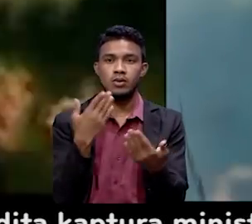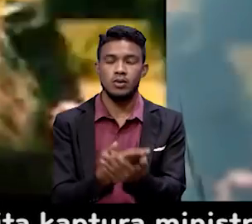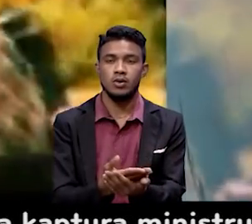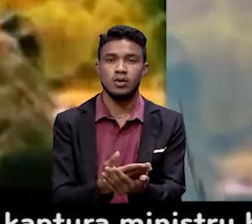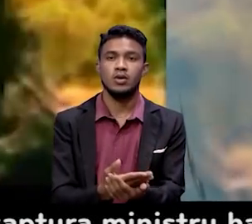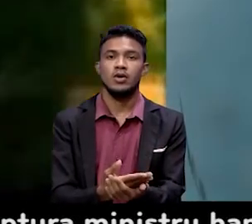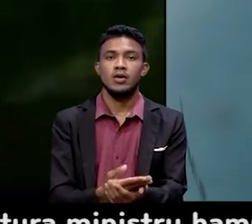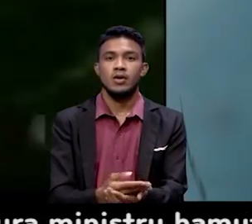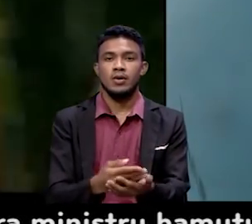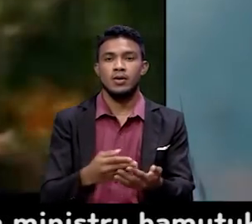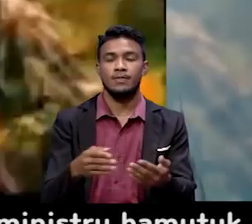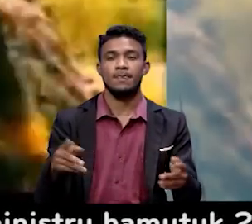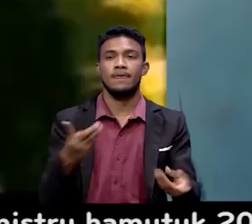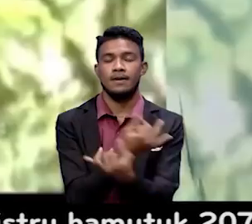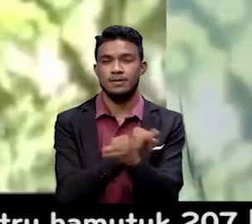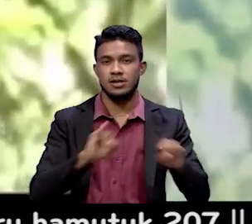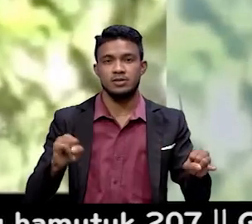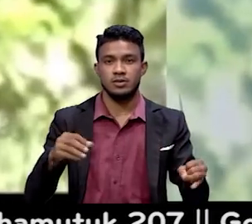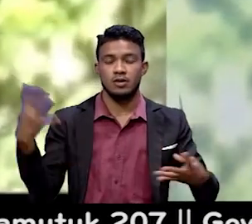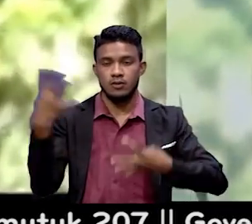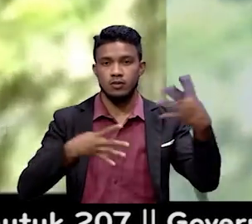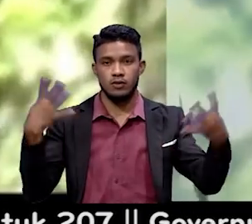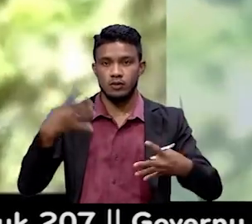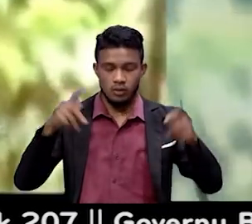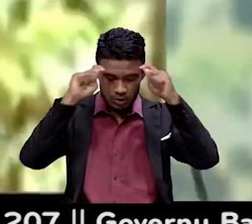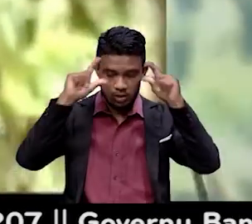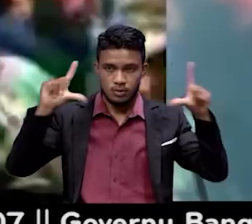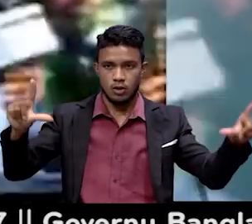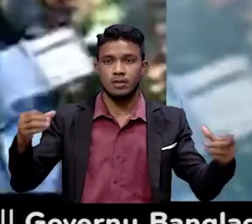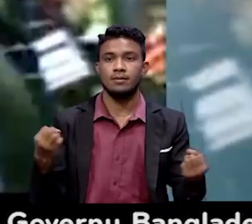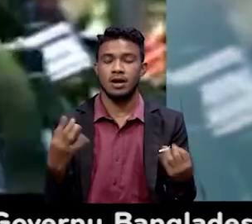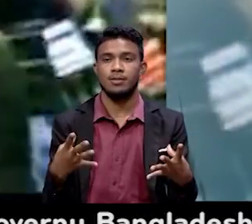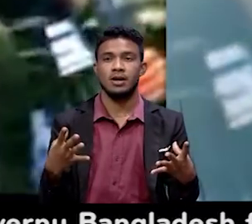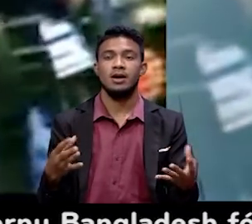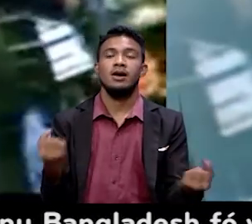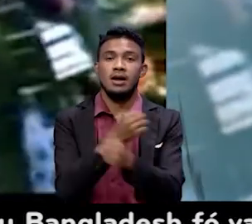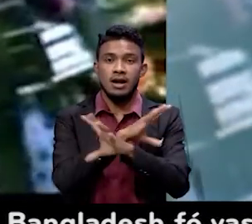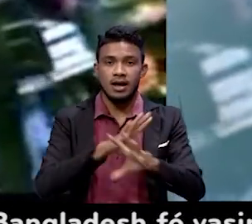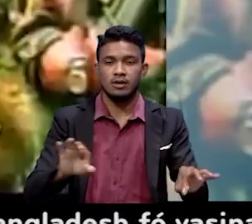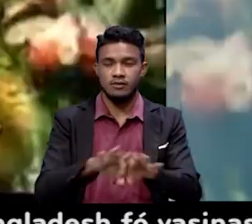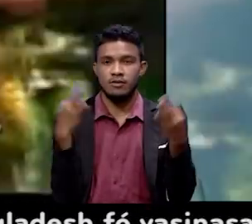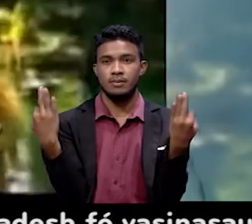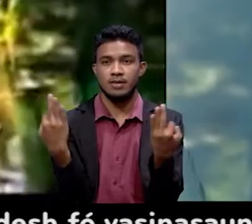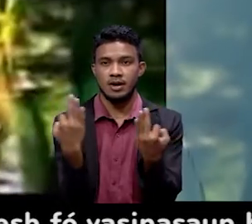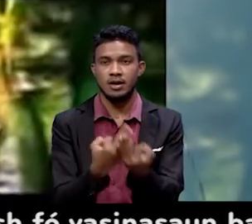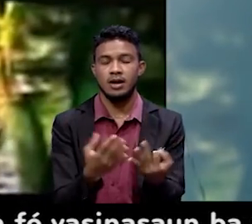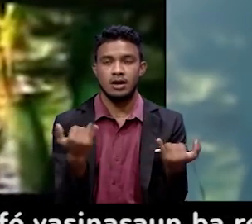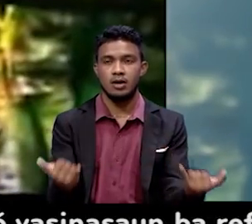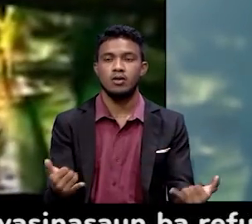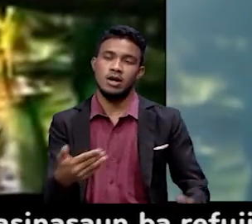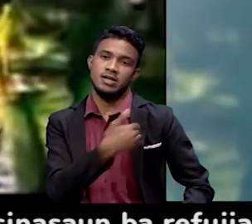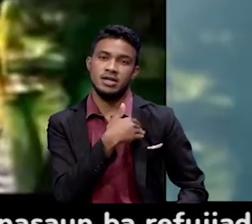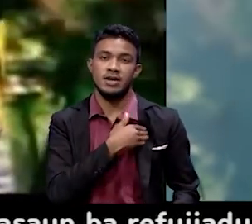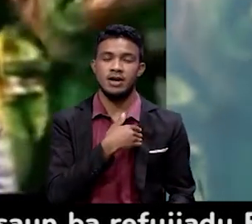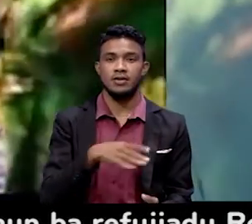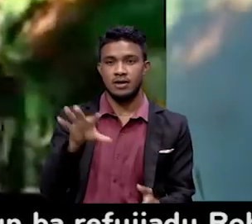Ia funu libertasang nasional ne, Timor wang barak mak lakong ho tu familia umalarang no balung to agora sidau ketan sirani